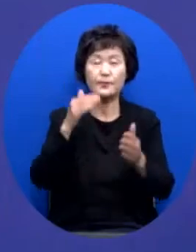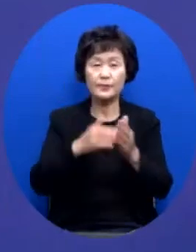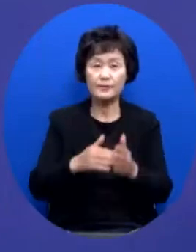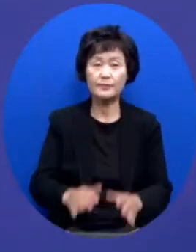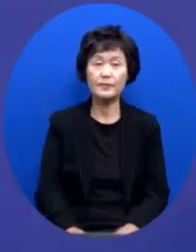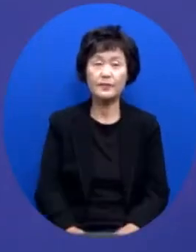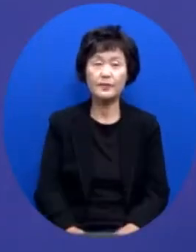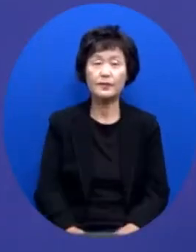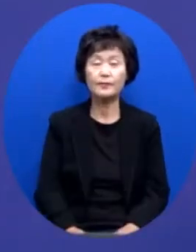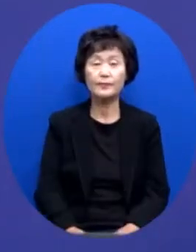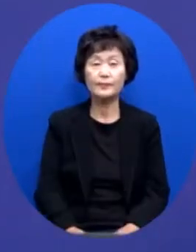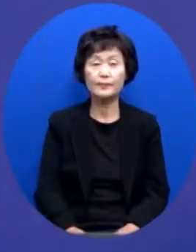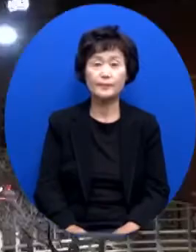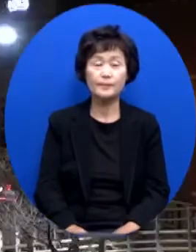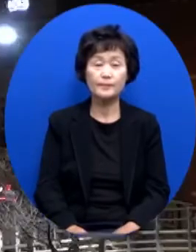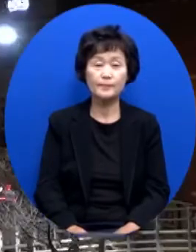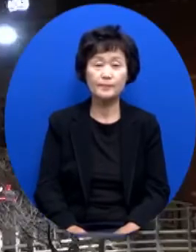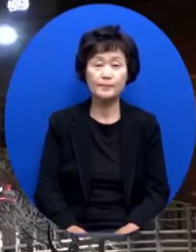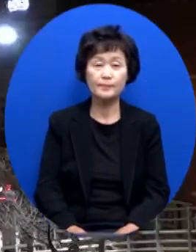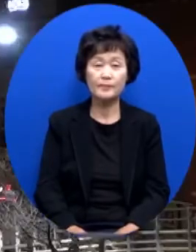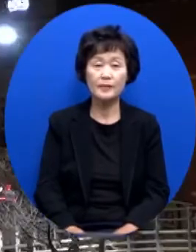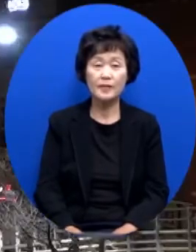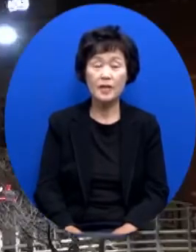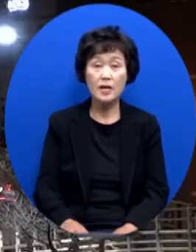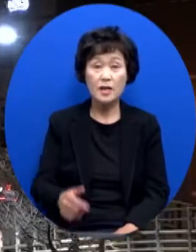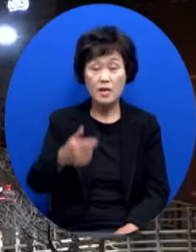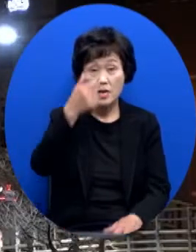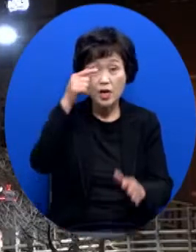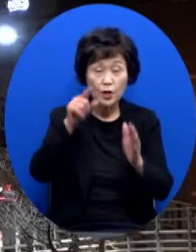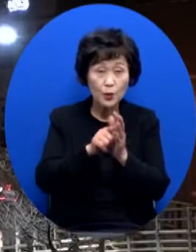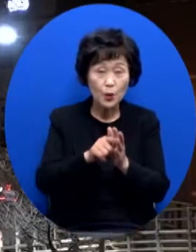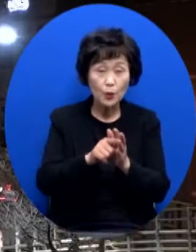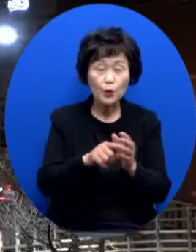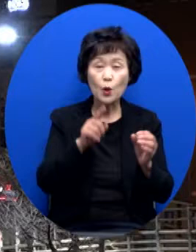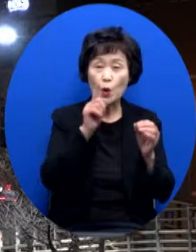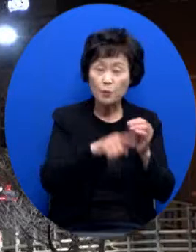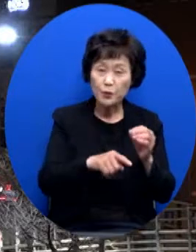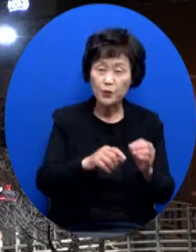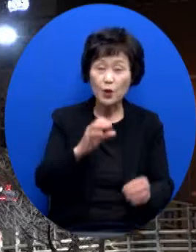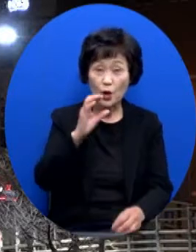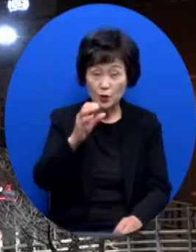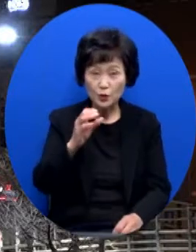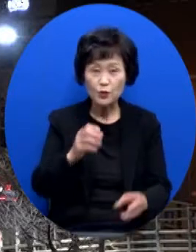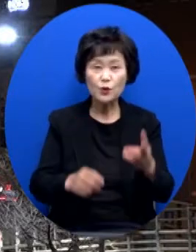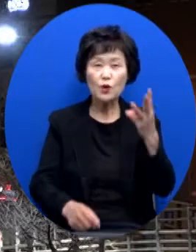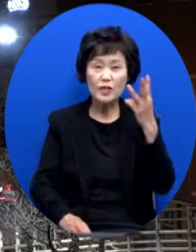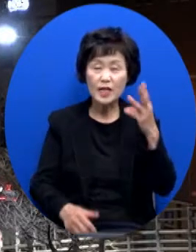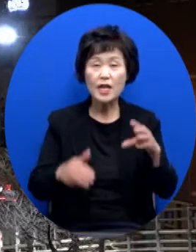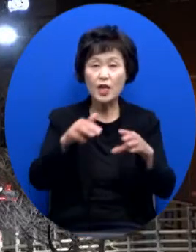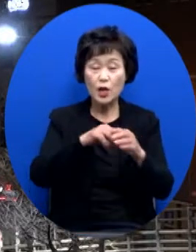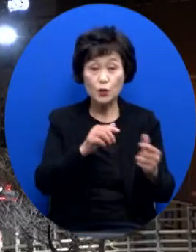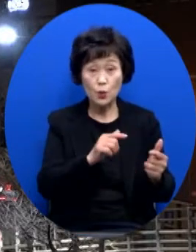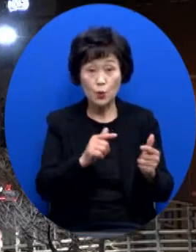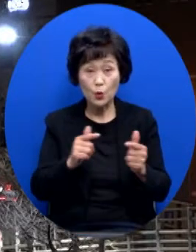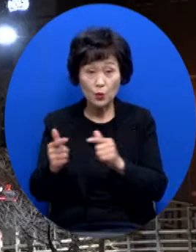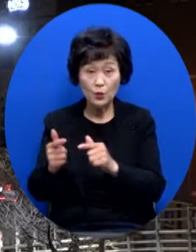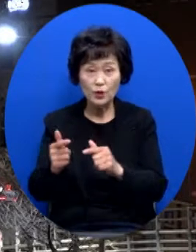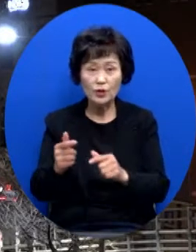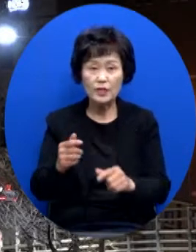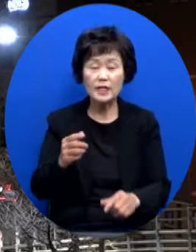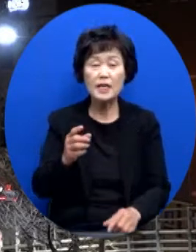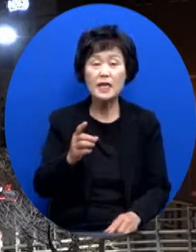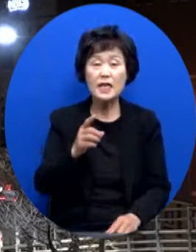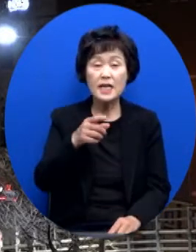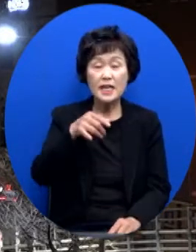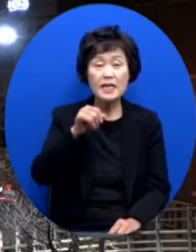오늘의 주요 단신 입니다 기독교 불교 천주교 3대 종단 2 이천 물류창고 신축 현장